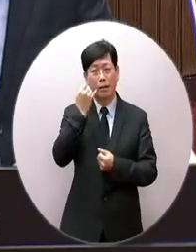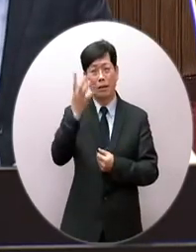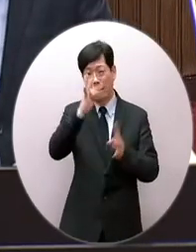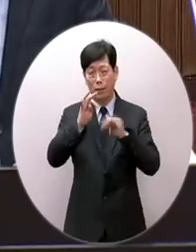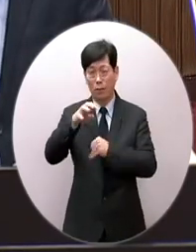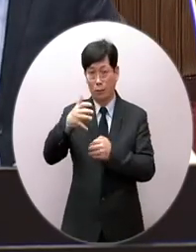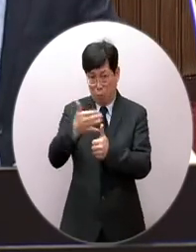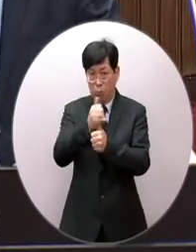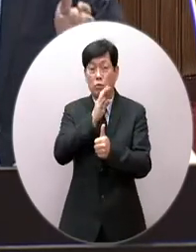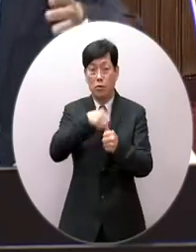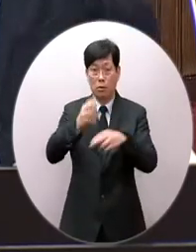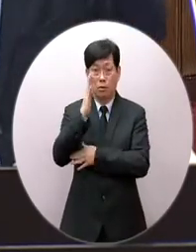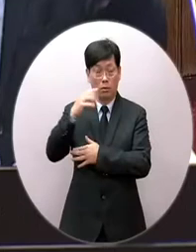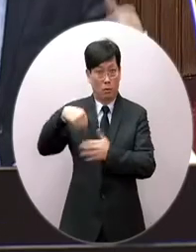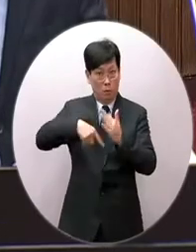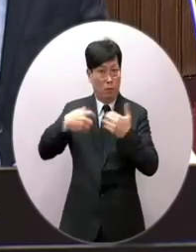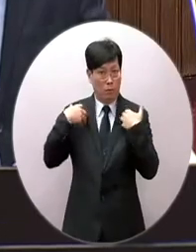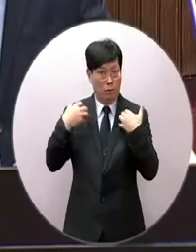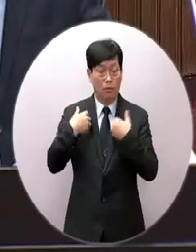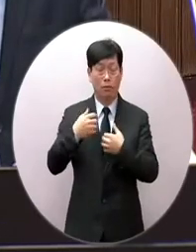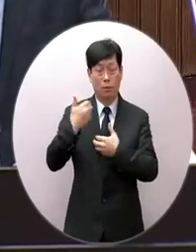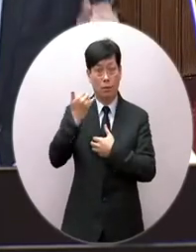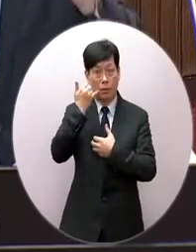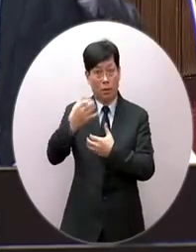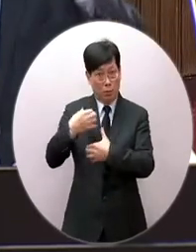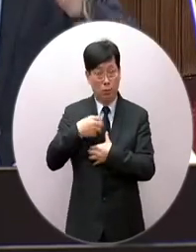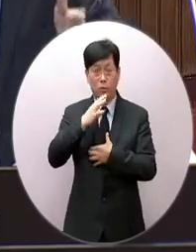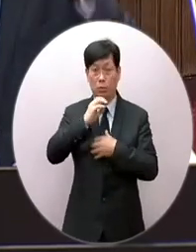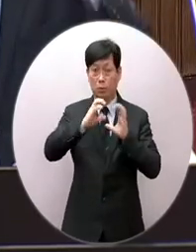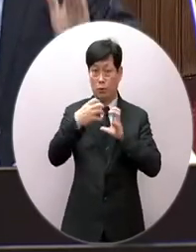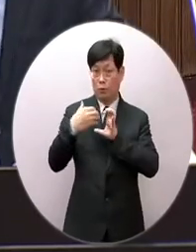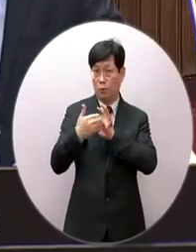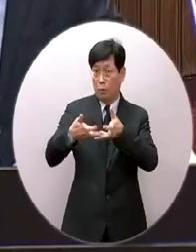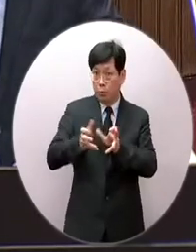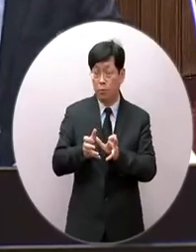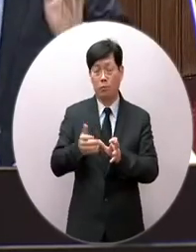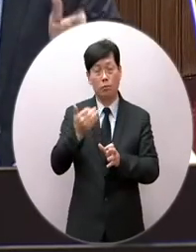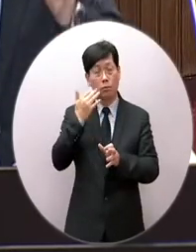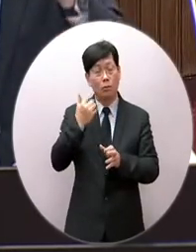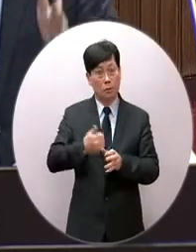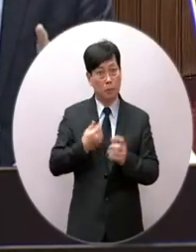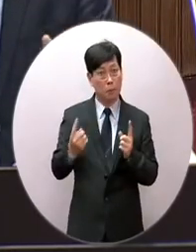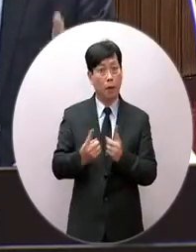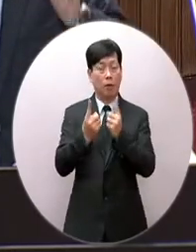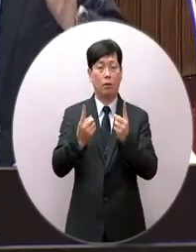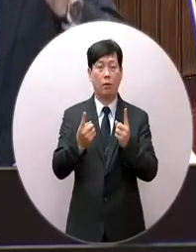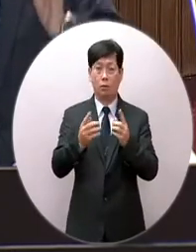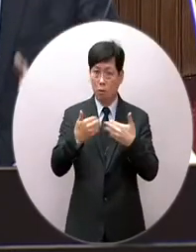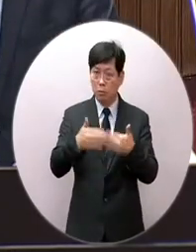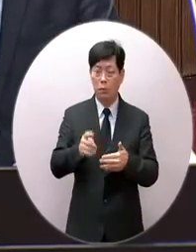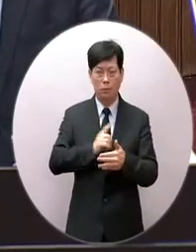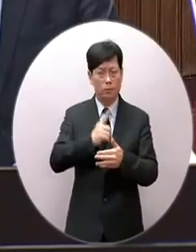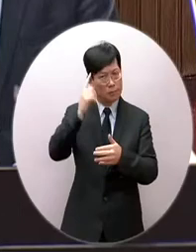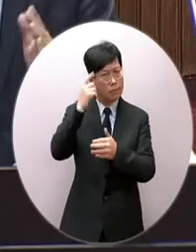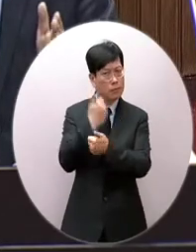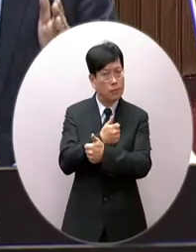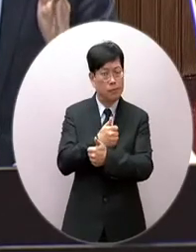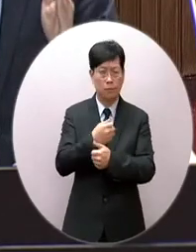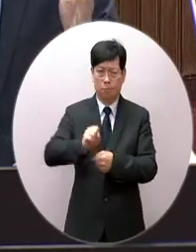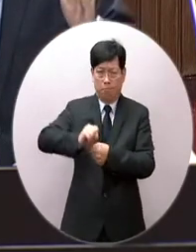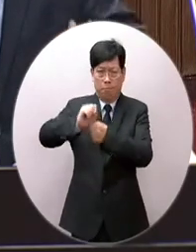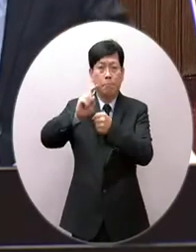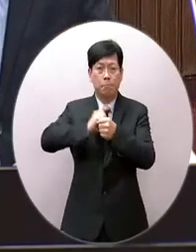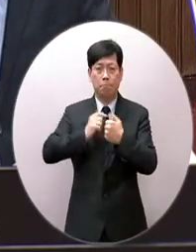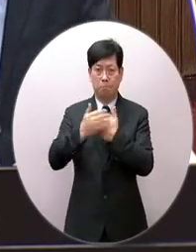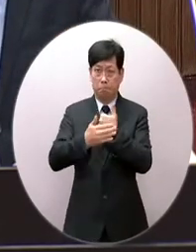属于行政院管的，好，这海军是属于国防部管。如果是有这样的话，我们要不要考不考虑，好，增强我